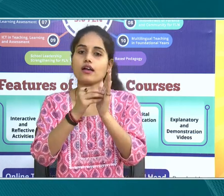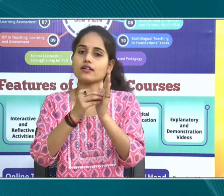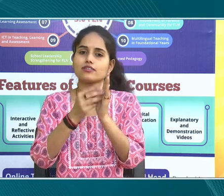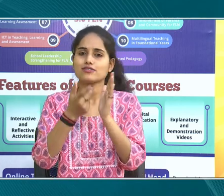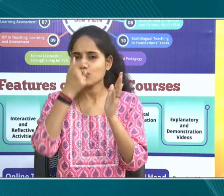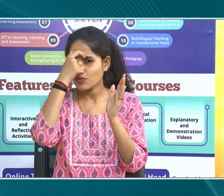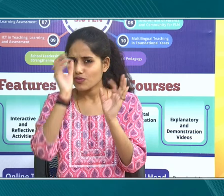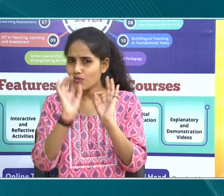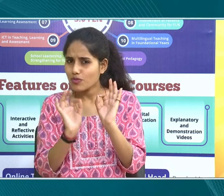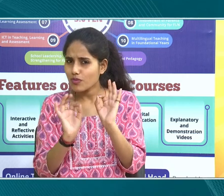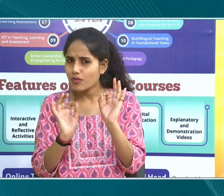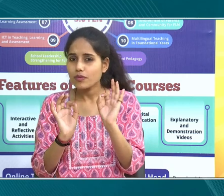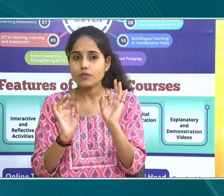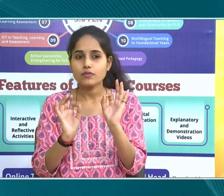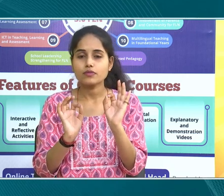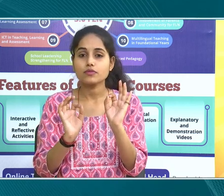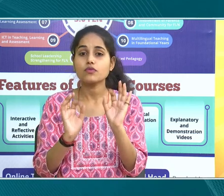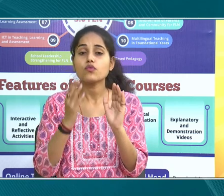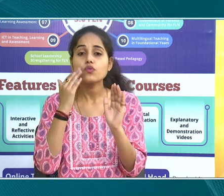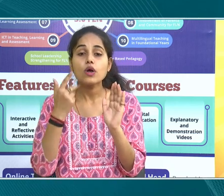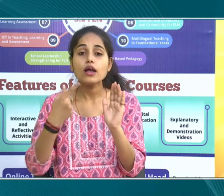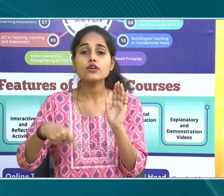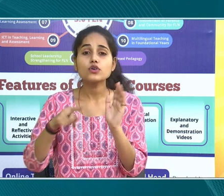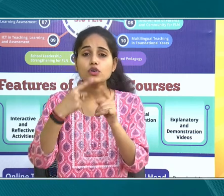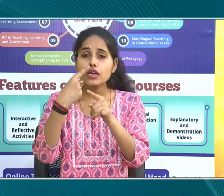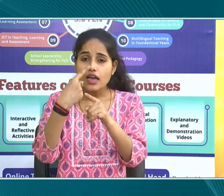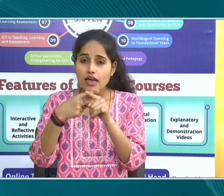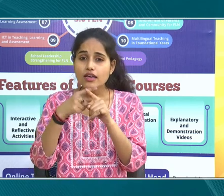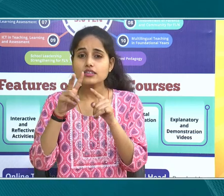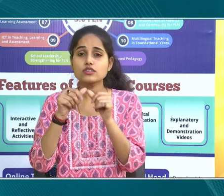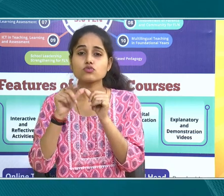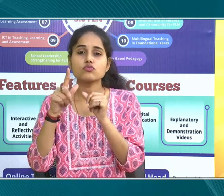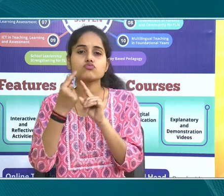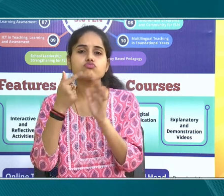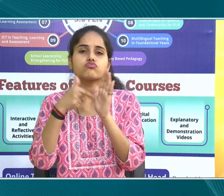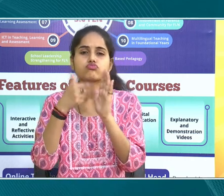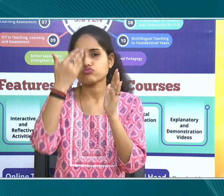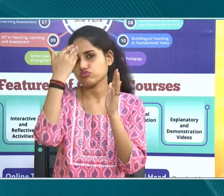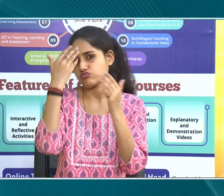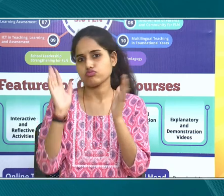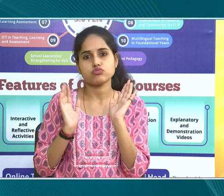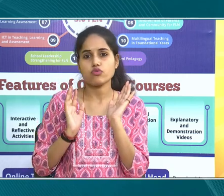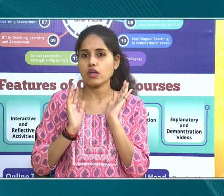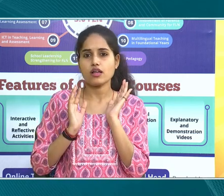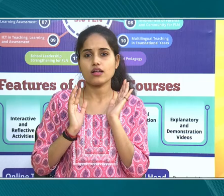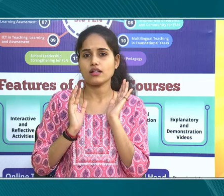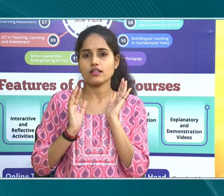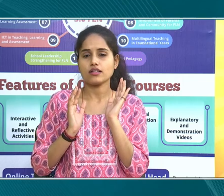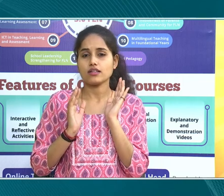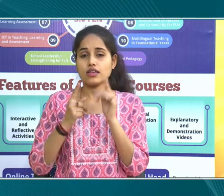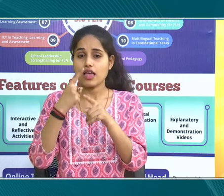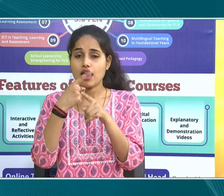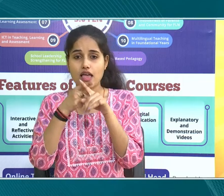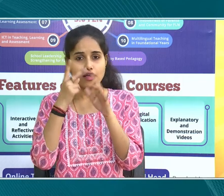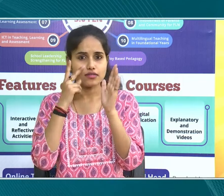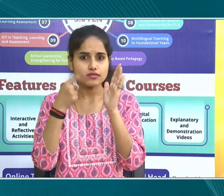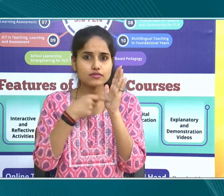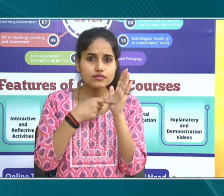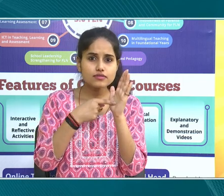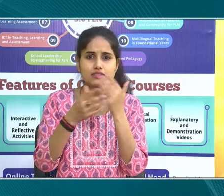कोई परेशानी नहीं है क्योंकि अभी हमें एक्स की वैल्यू नहीं पता यहां पर एक्स वेरिएबल का कम कर रहा है